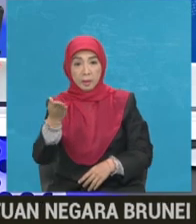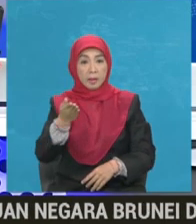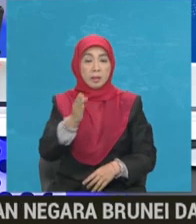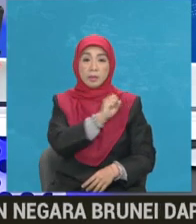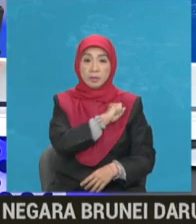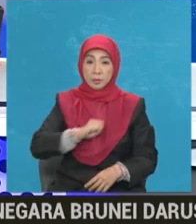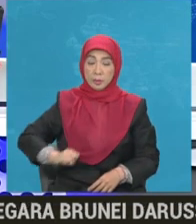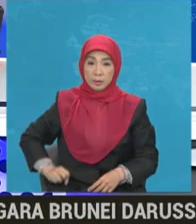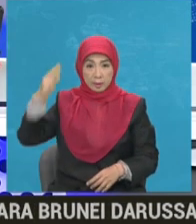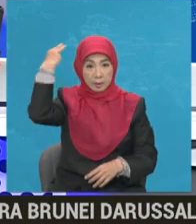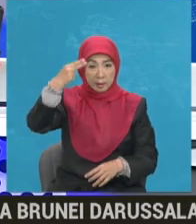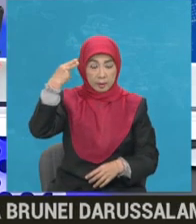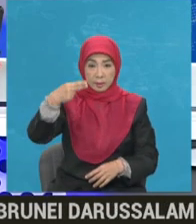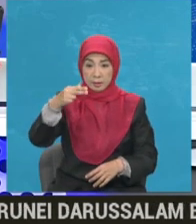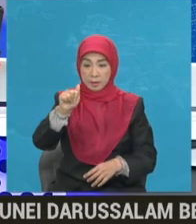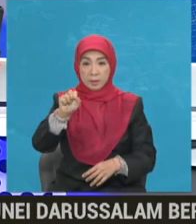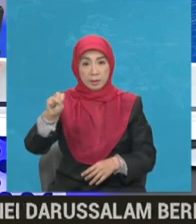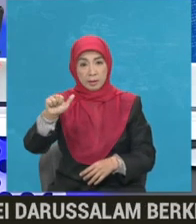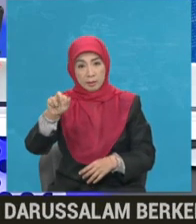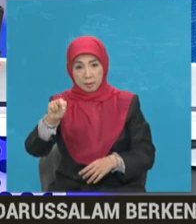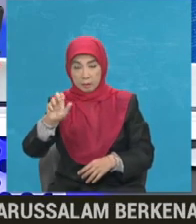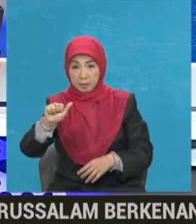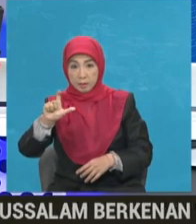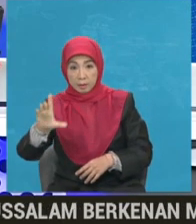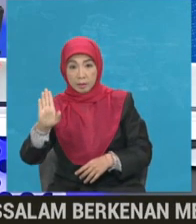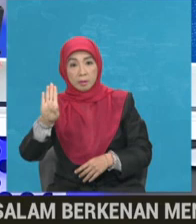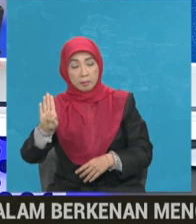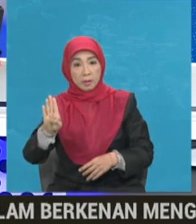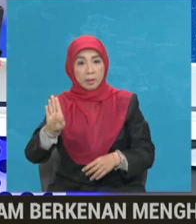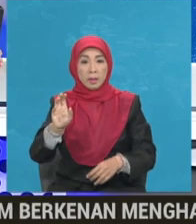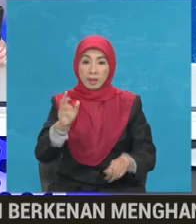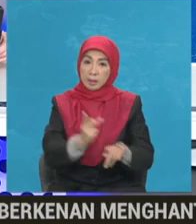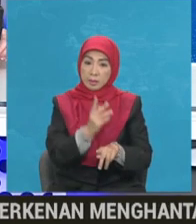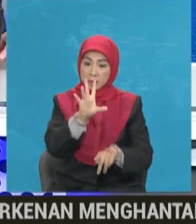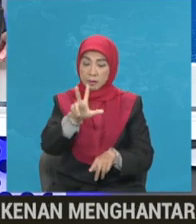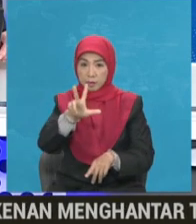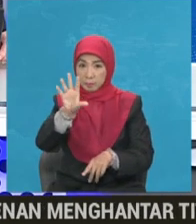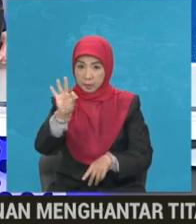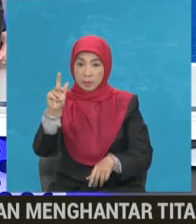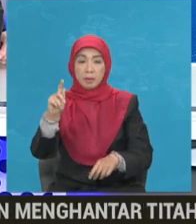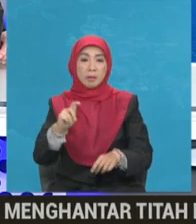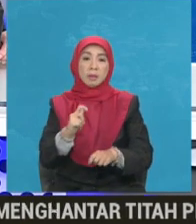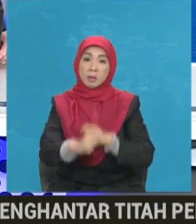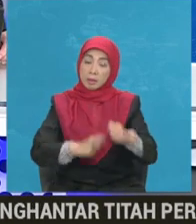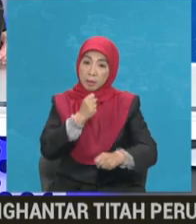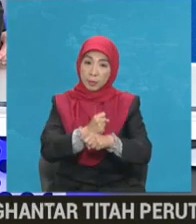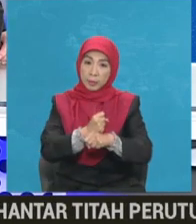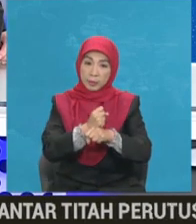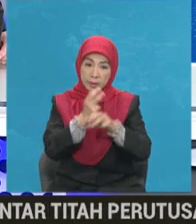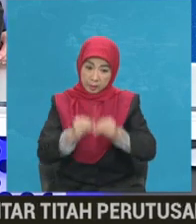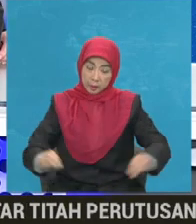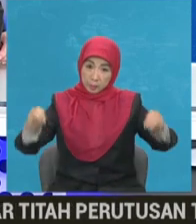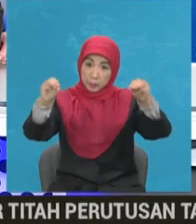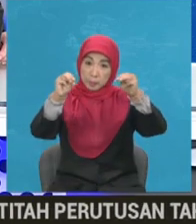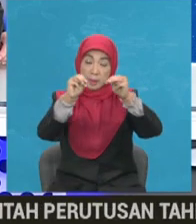Haji Hassanal Bolkiah mu'izzaddin waddaulah yang ke 39 tahun magis berlangsung di masjid Solihin Kompleks bangunan